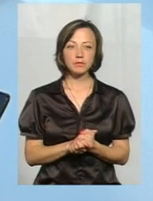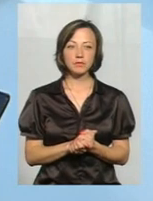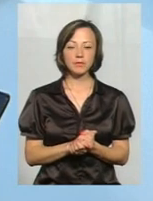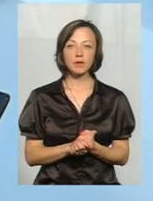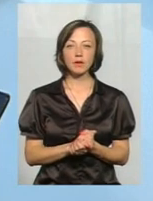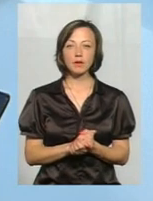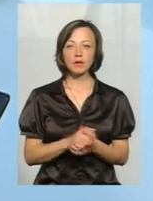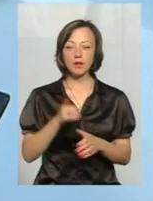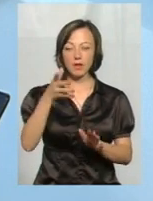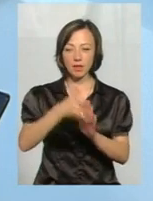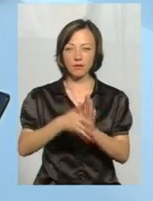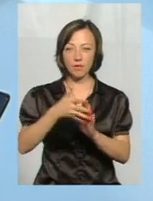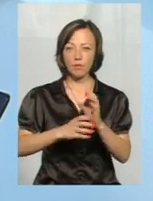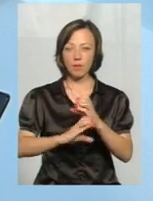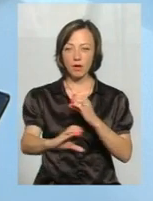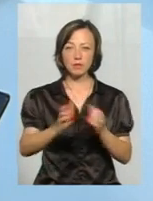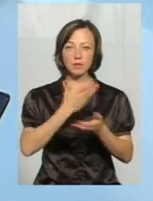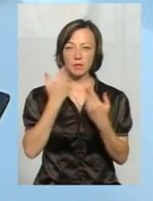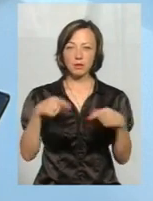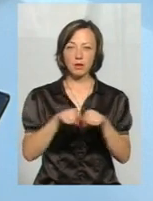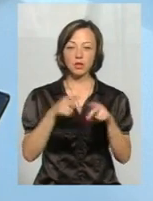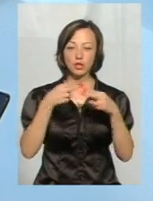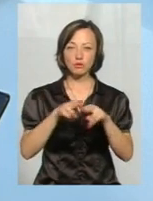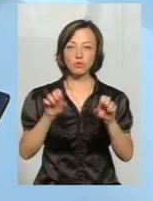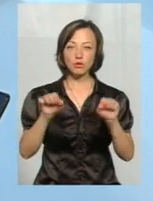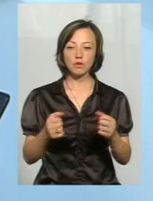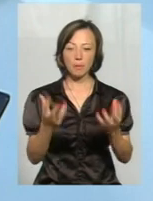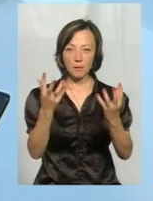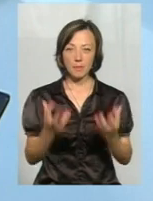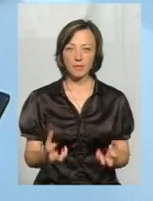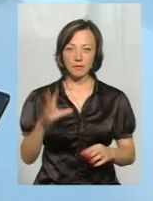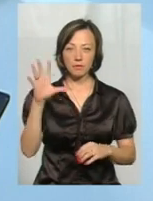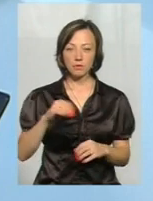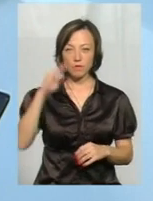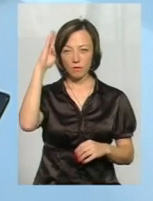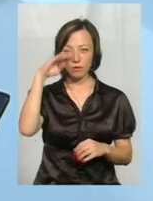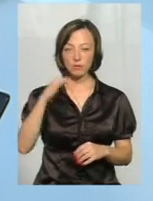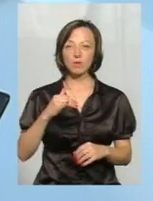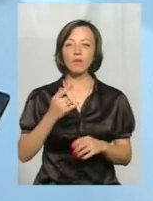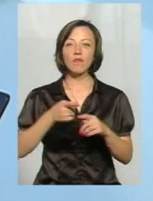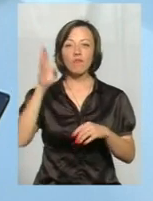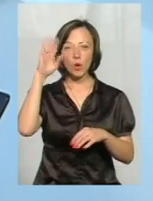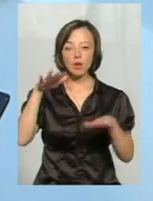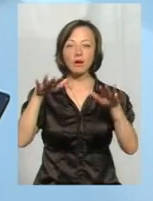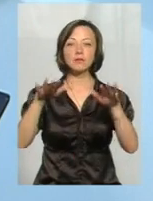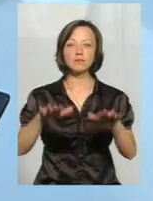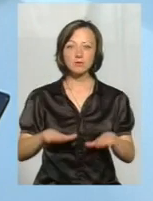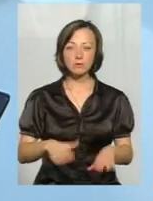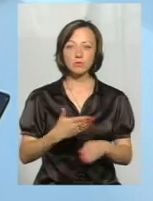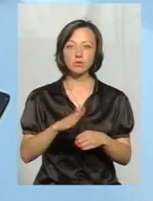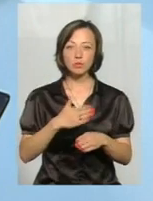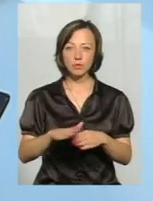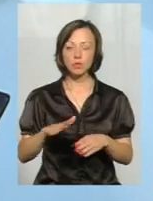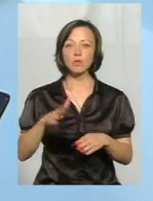мережі там немає такої технічної можливості пропустити той поток води, який. У нас сходить вода, і на Зарічанській в нас сходить вода,